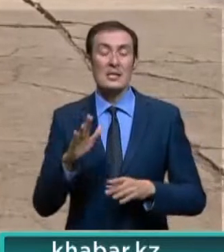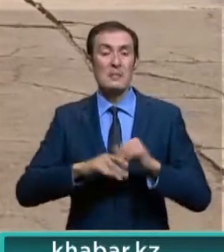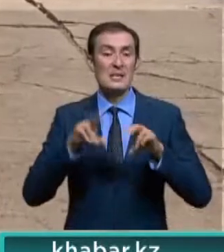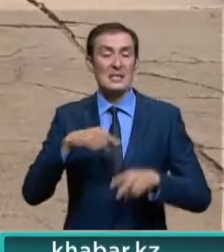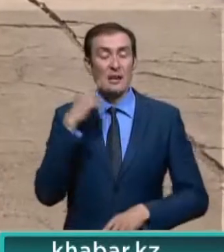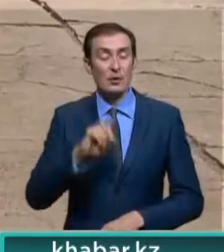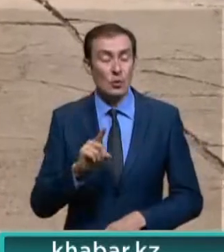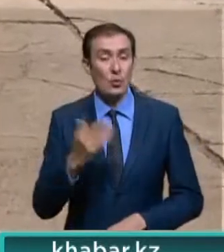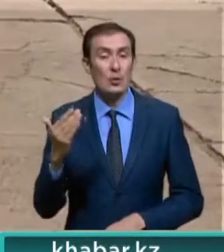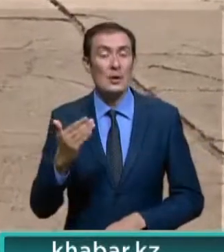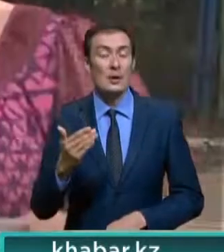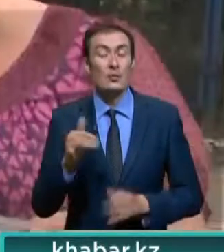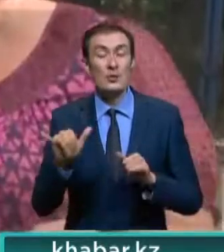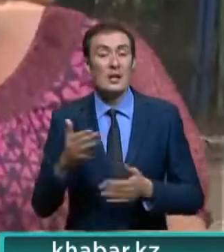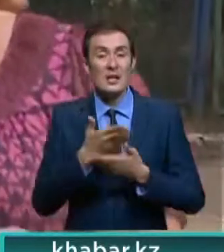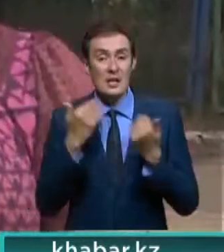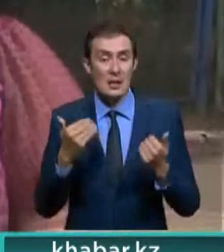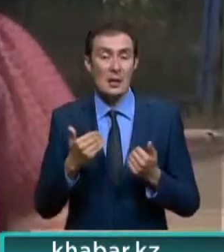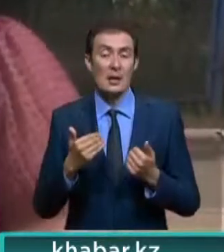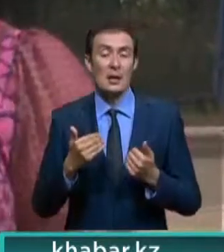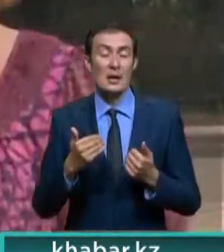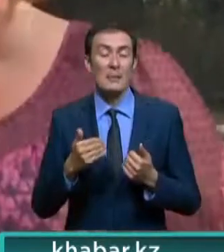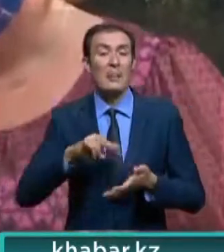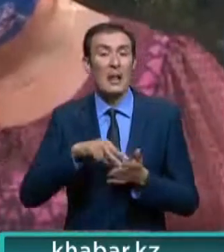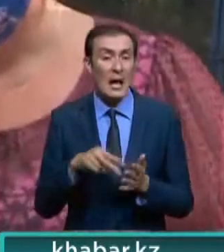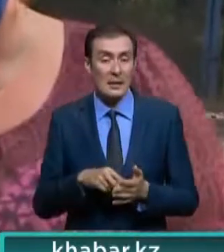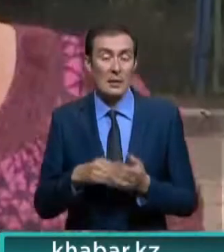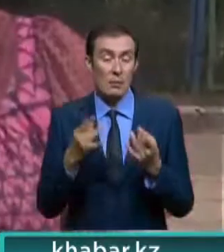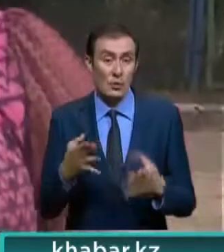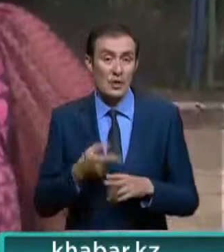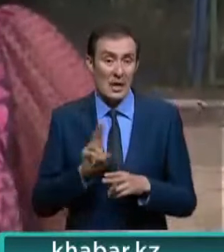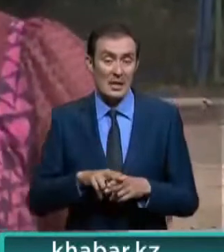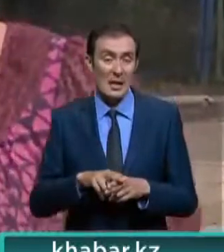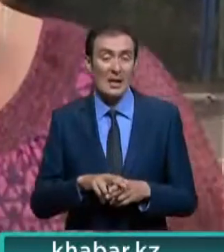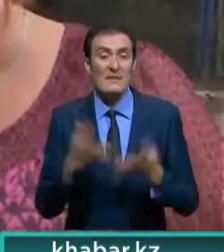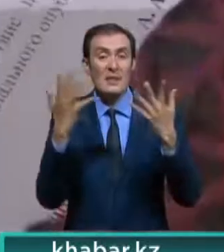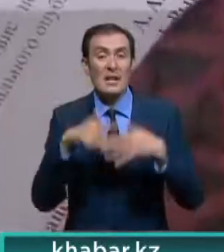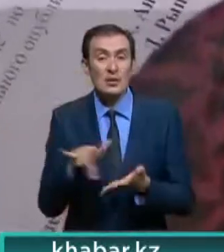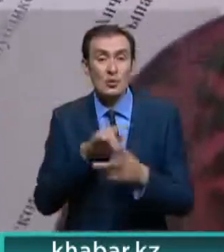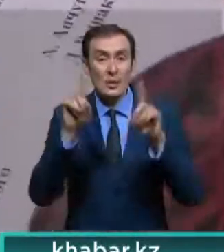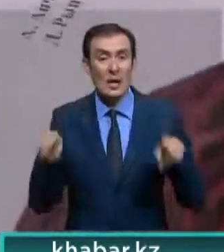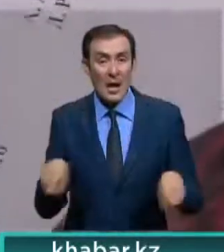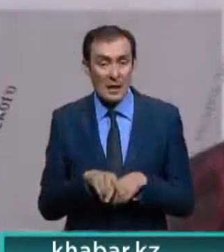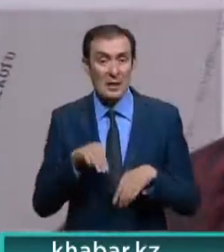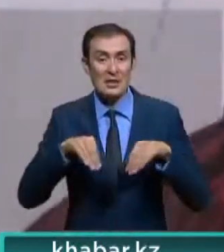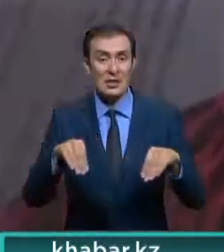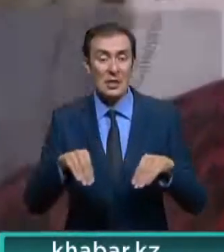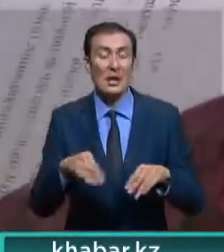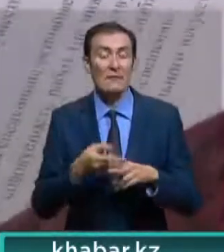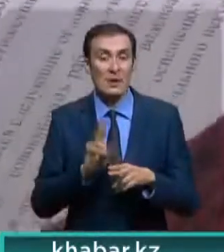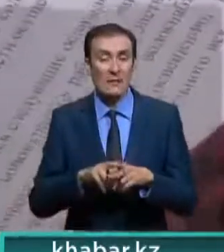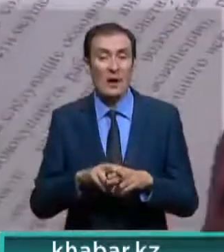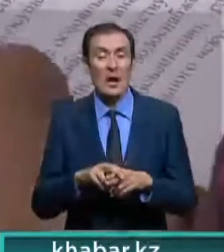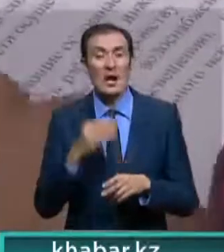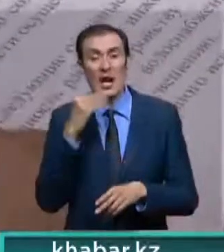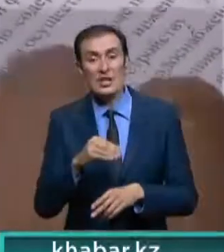у местных озеленителей попросту нет дендрологического плана. Проще инвентаризационной карты в насаждении с данными о